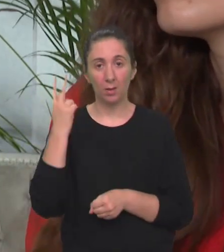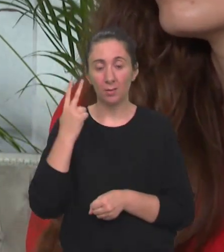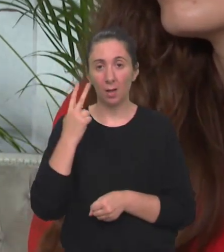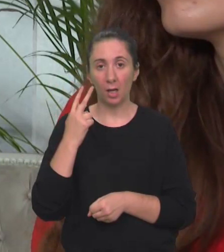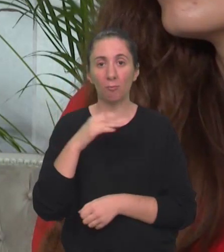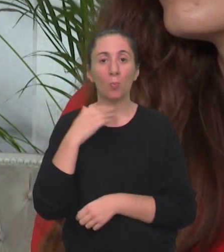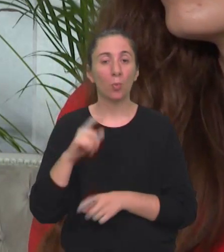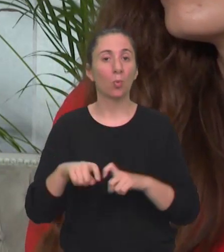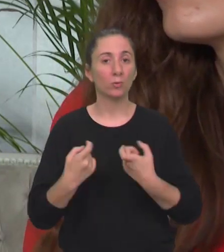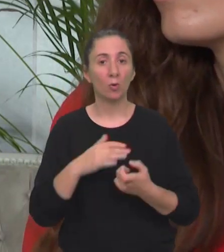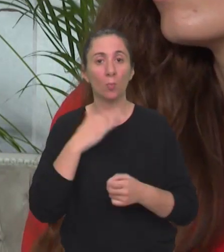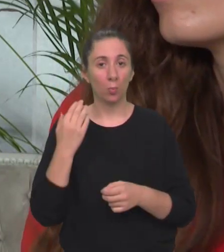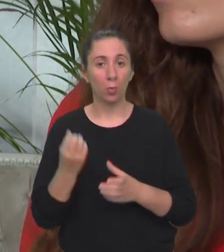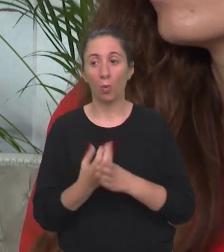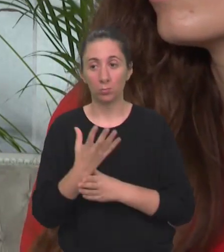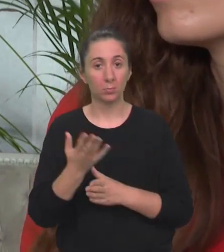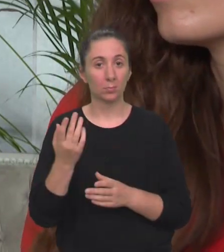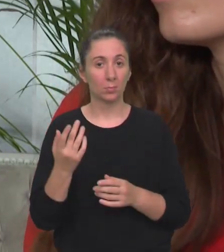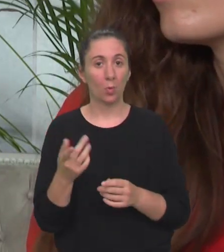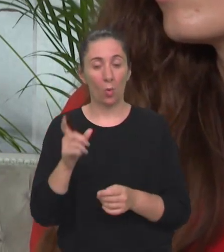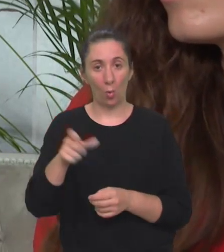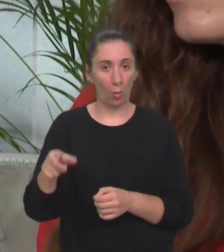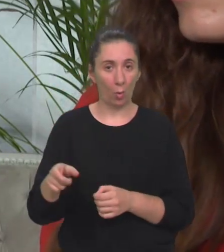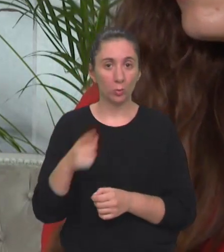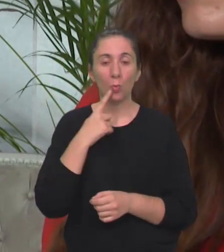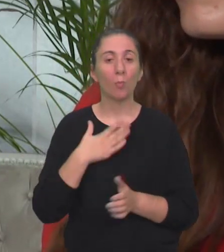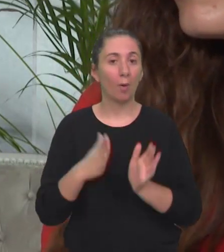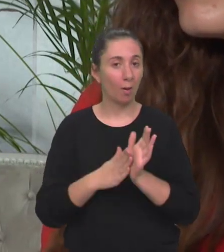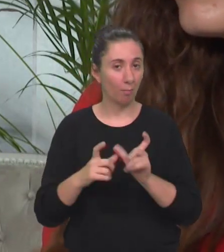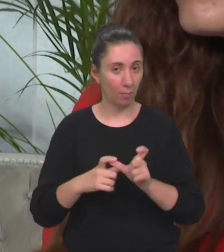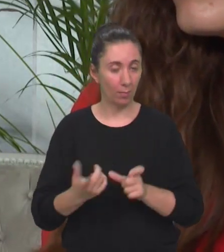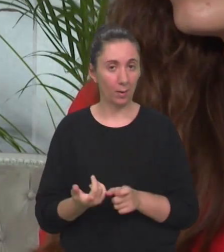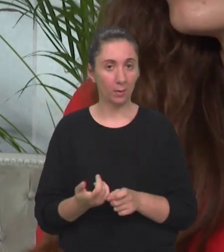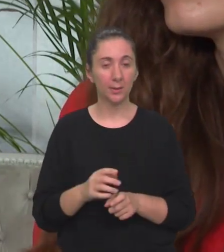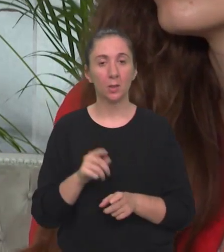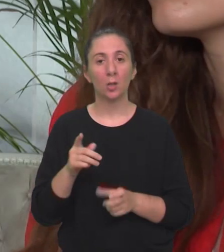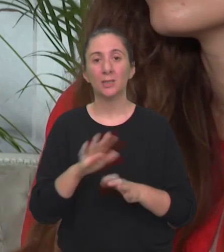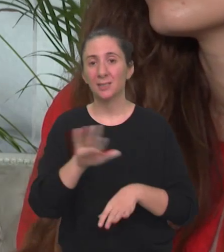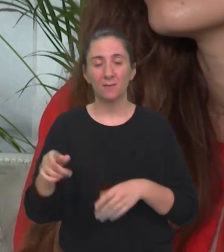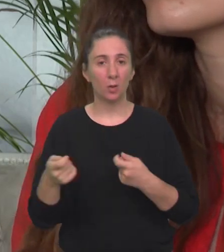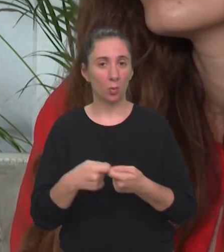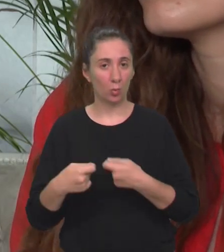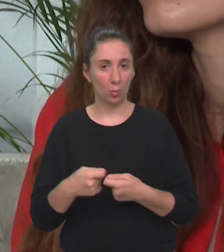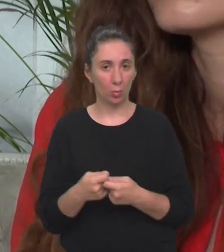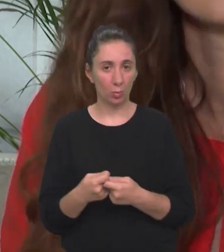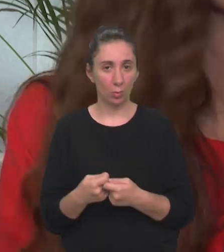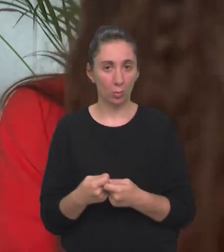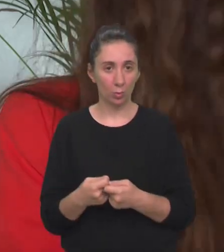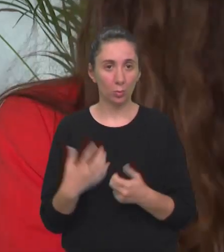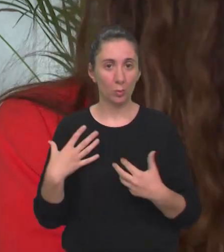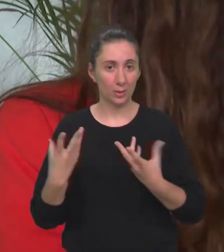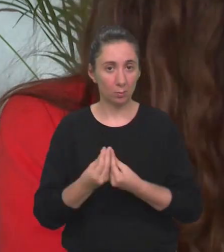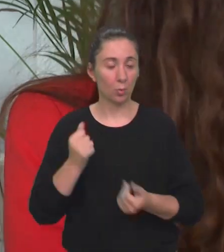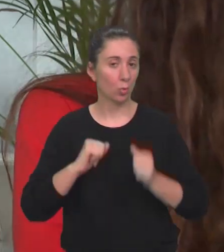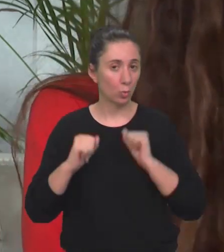sada puno stvari, puno i ostvareno što se tiče konkretno osoba s multiplom sklerozom, jer sve udruge su